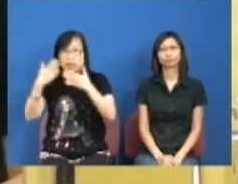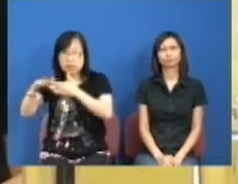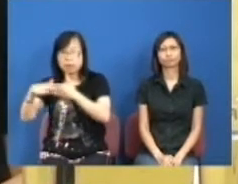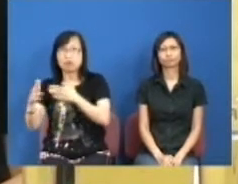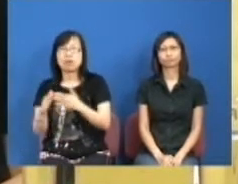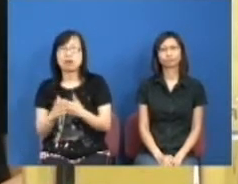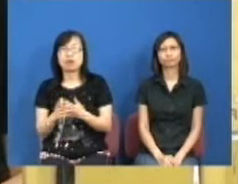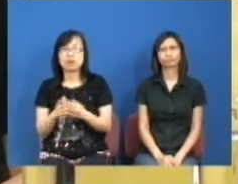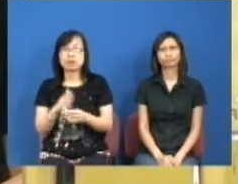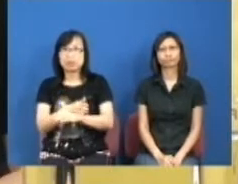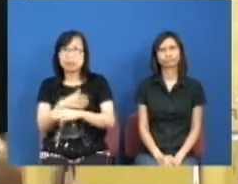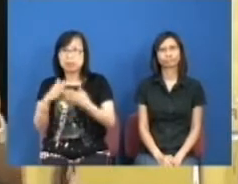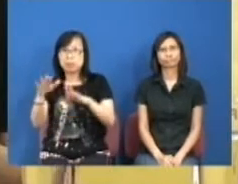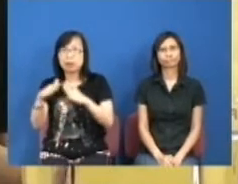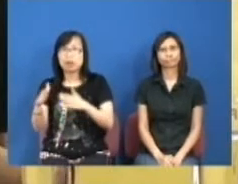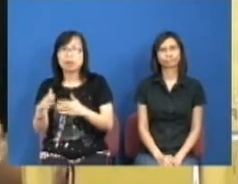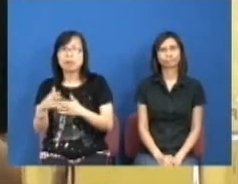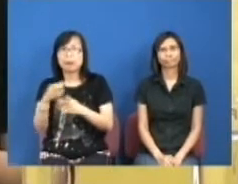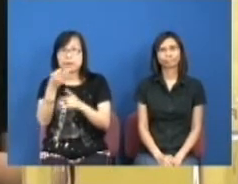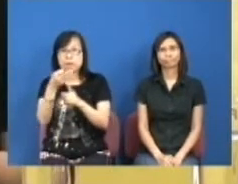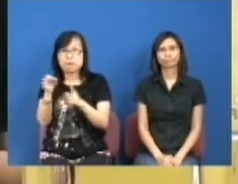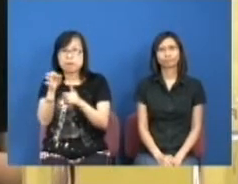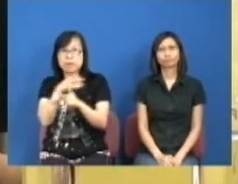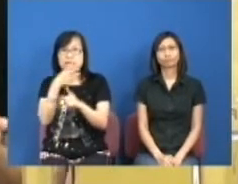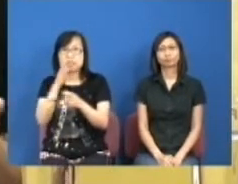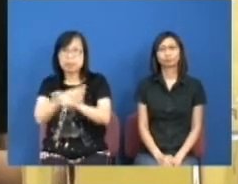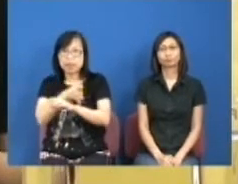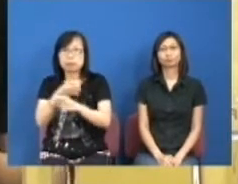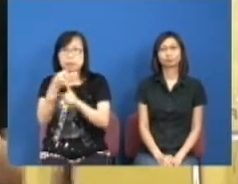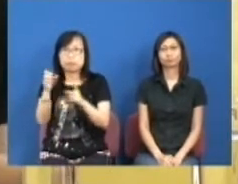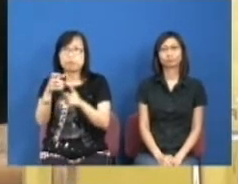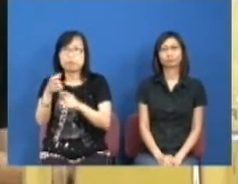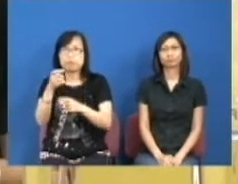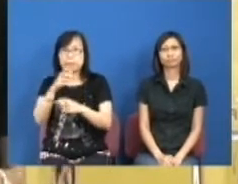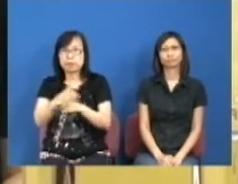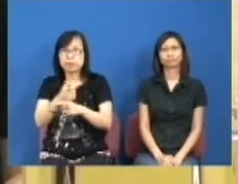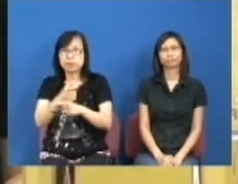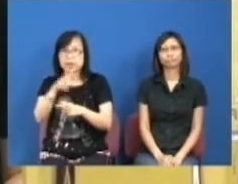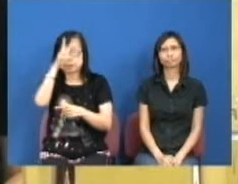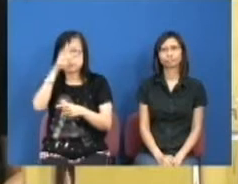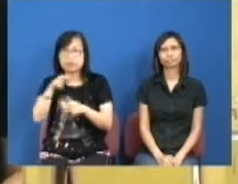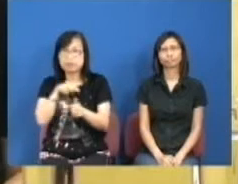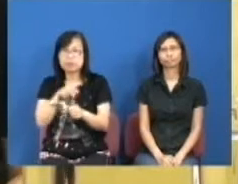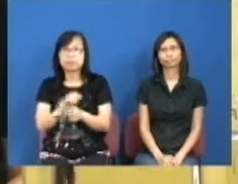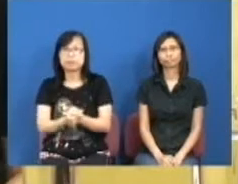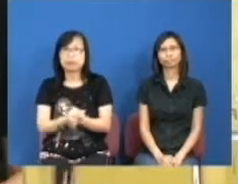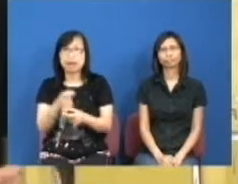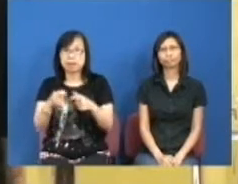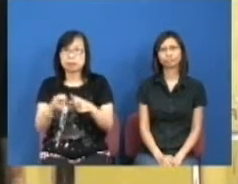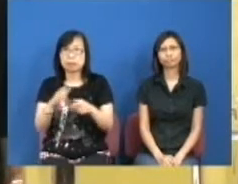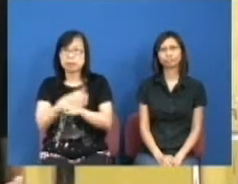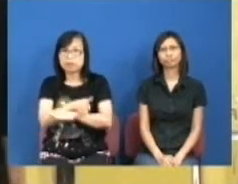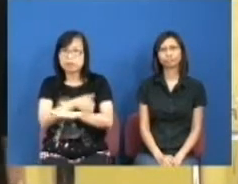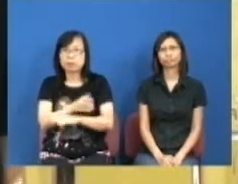圍。咁即係非政府、非商業，亦都係非家庭嗰個範圍，就係公民社會。咁喺呢個公民社會